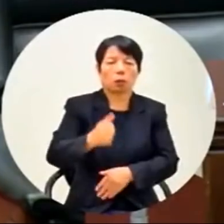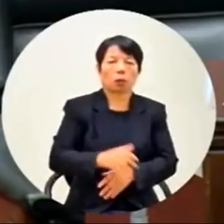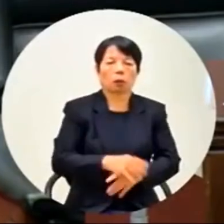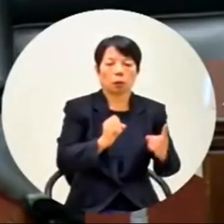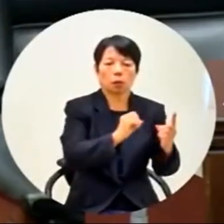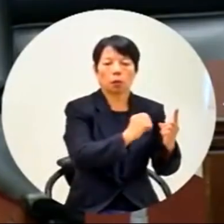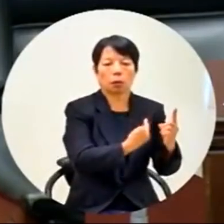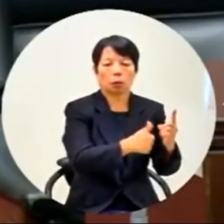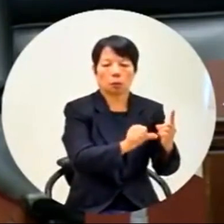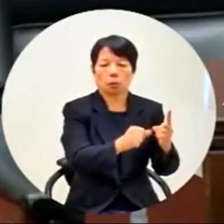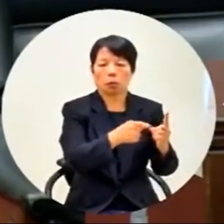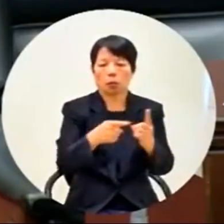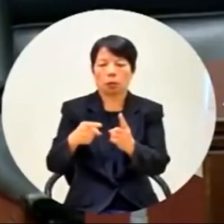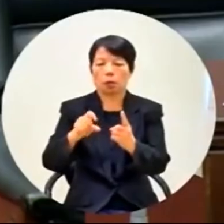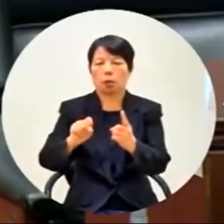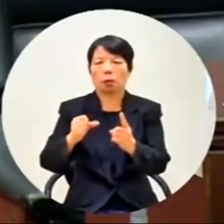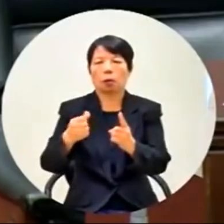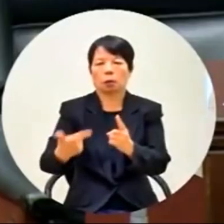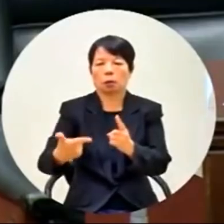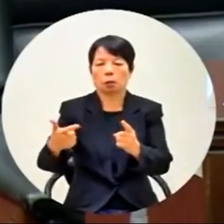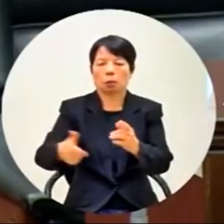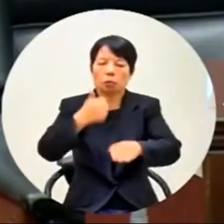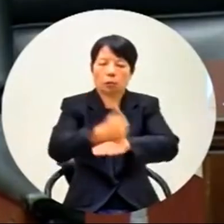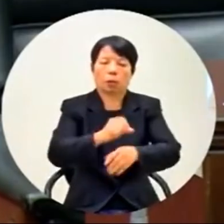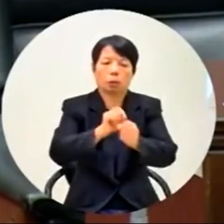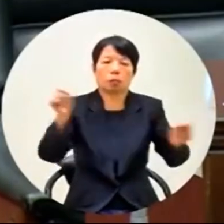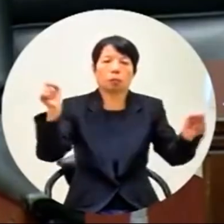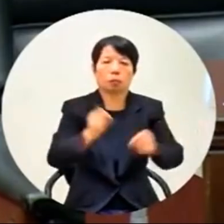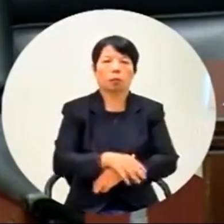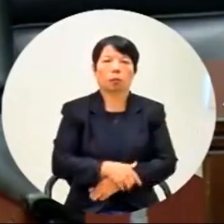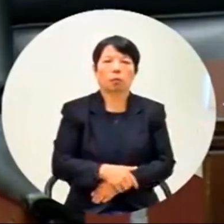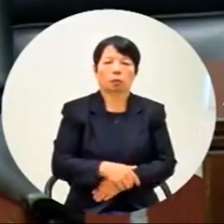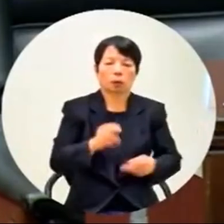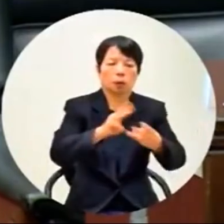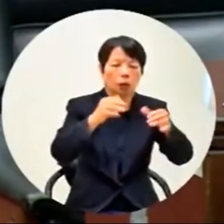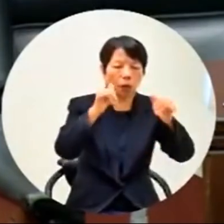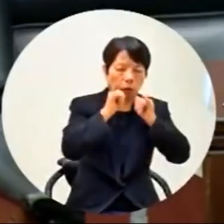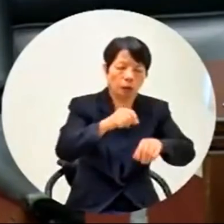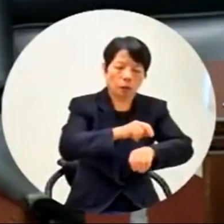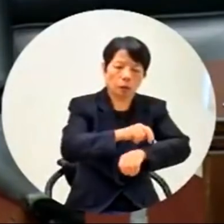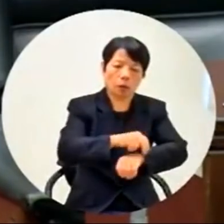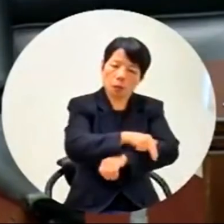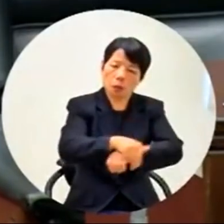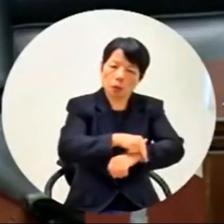105 106 107待了这么久，田里有任何规划吗？